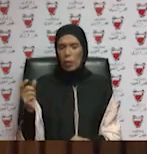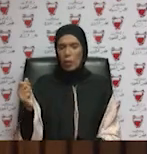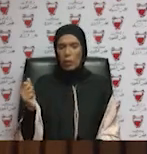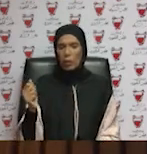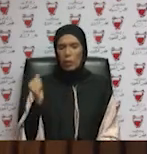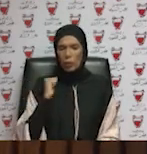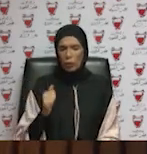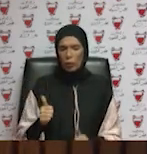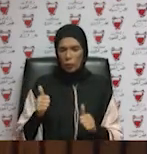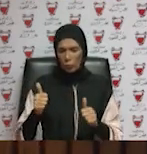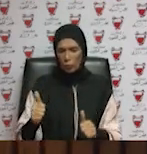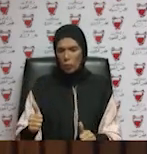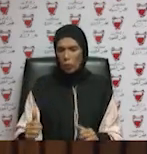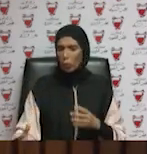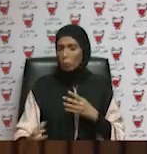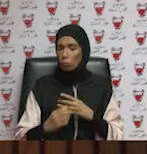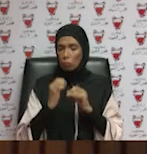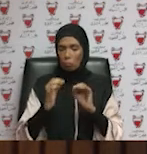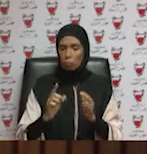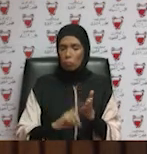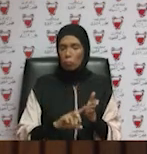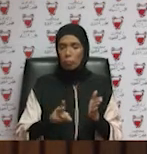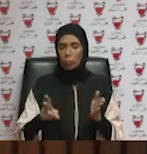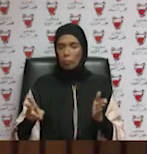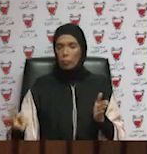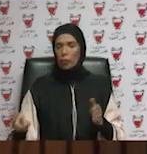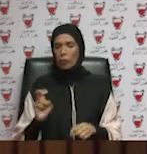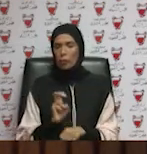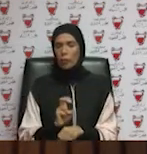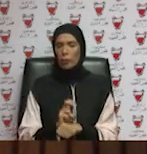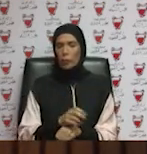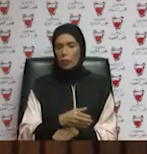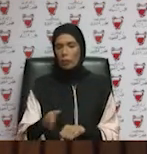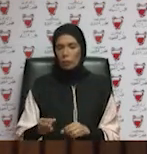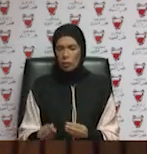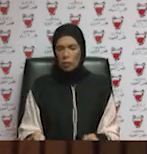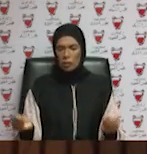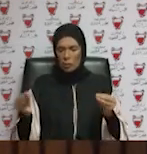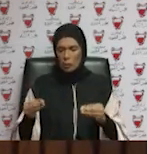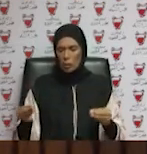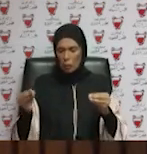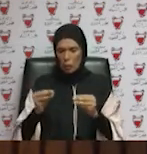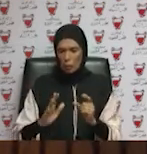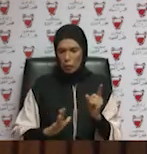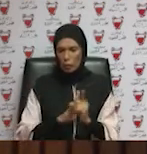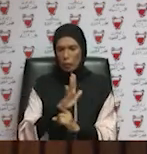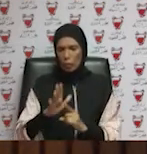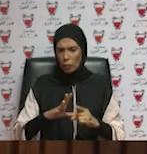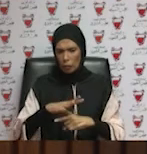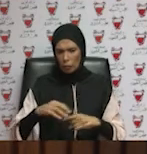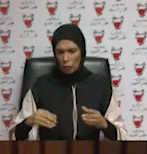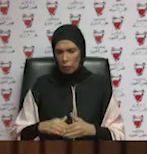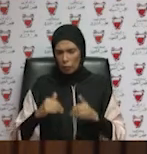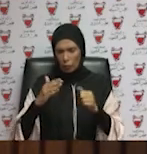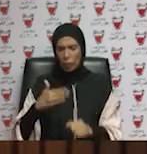والقدرة اللازمة للوفاء بجميع التزاماتها. إلا أن الدين العام في تزايد مستمر، مما يؤثر سلبا على قدرة الدولة في تحقيق